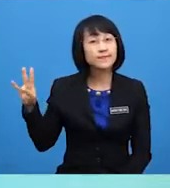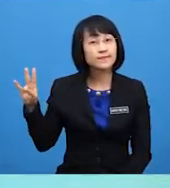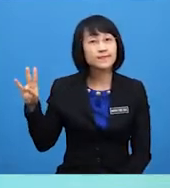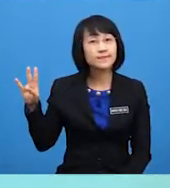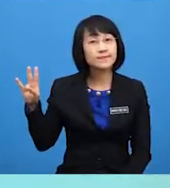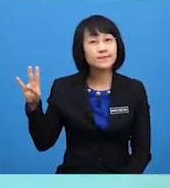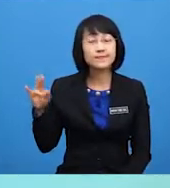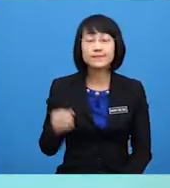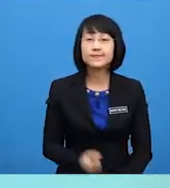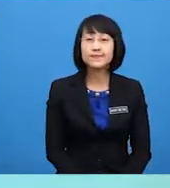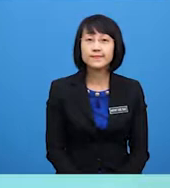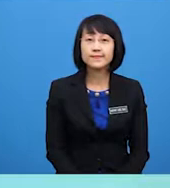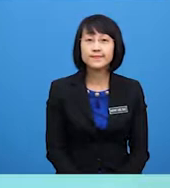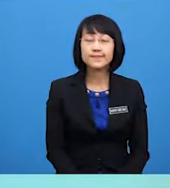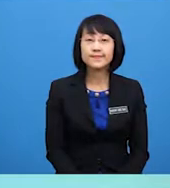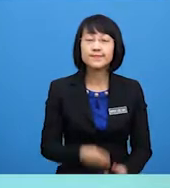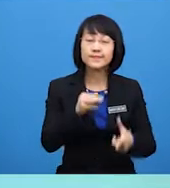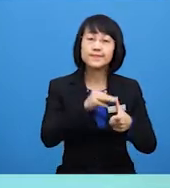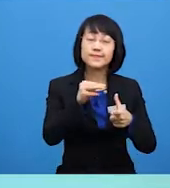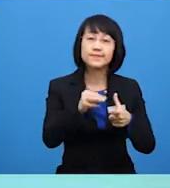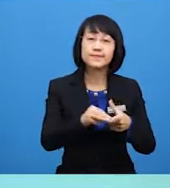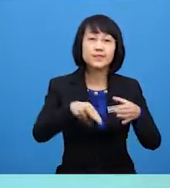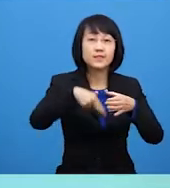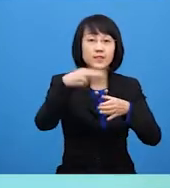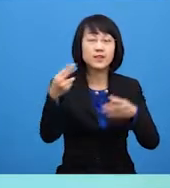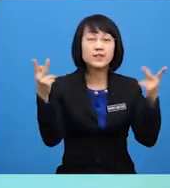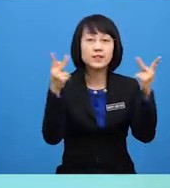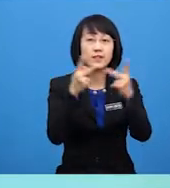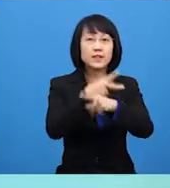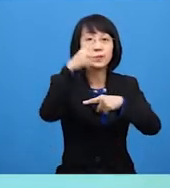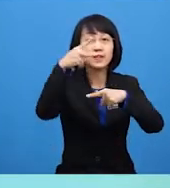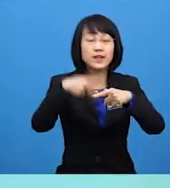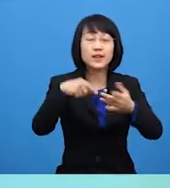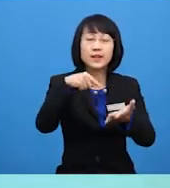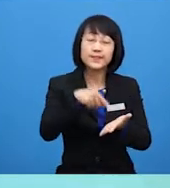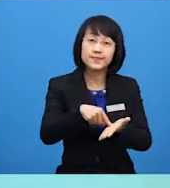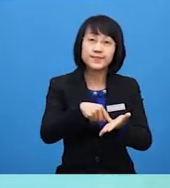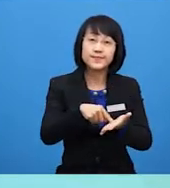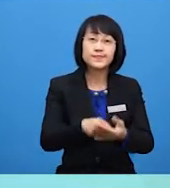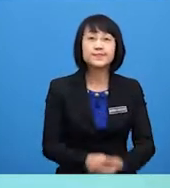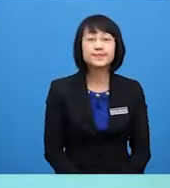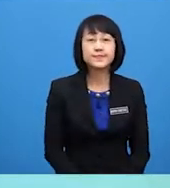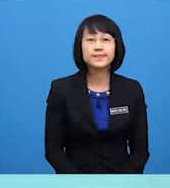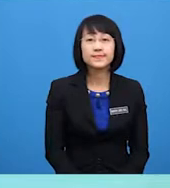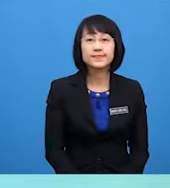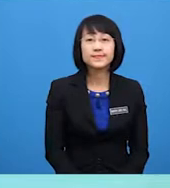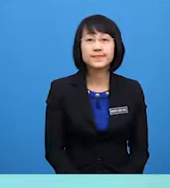27. Maka hasil darab pecahan ini adalah